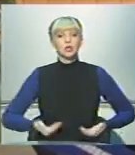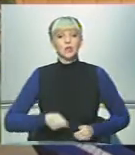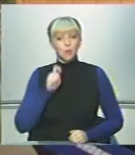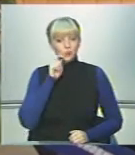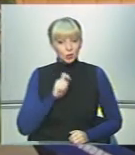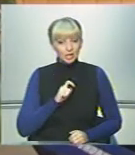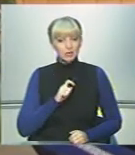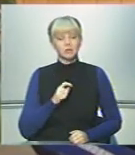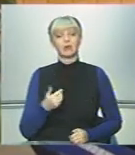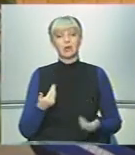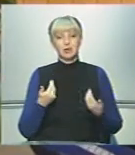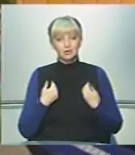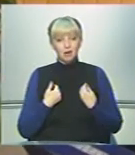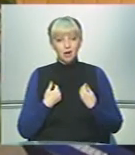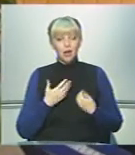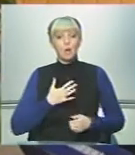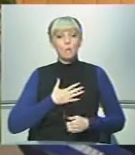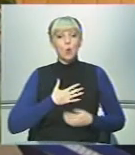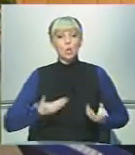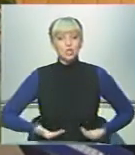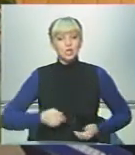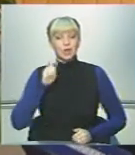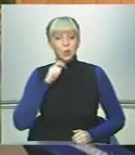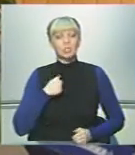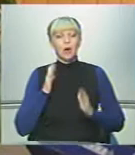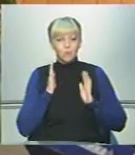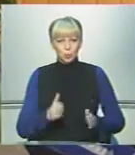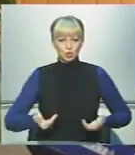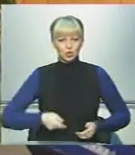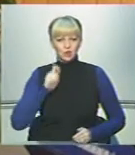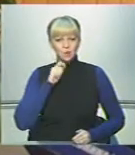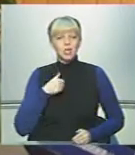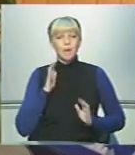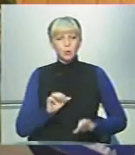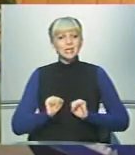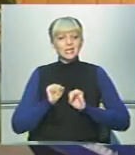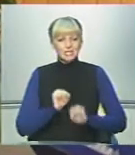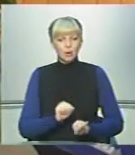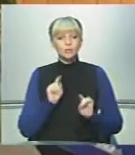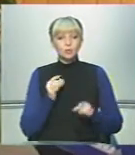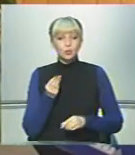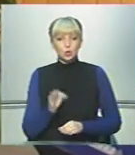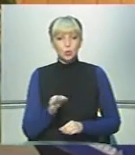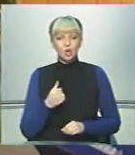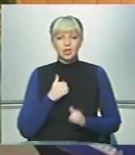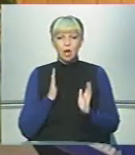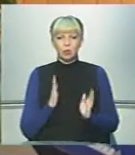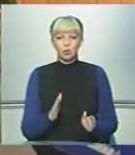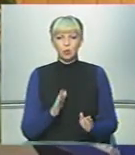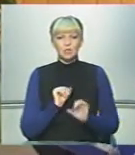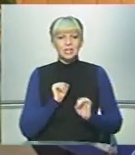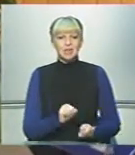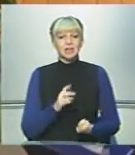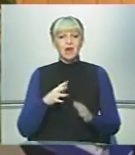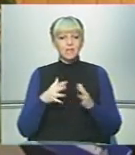Україні, моє життя в Україні, я буду жити в Україні, я буду захищати її, тому що я буду не захищати